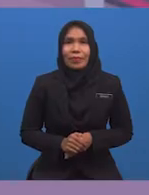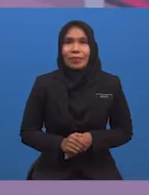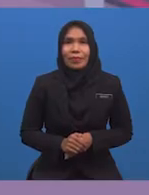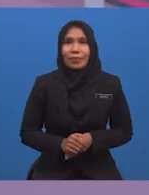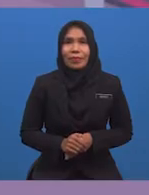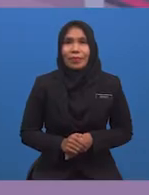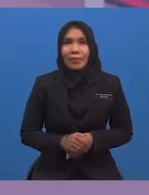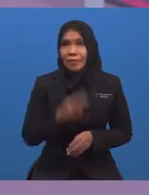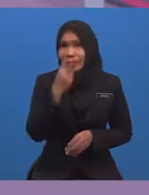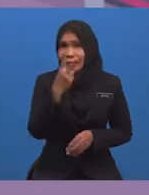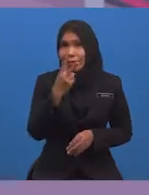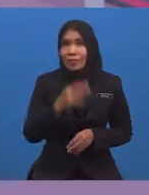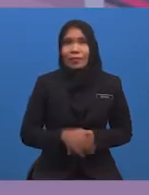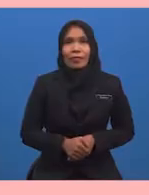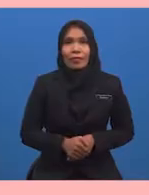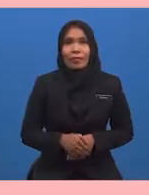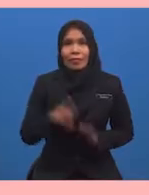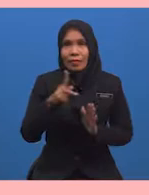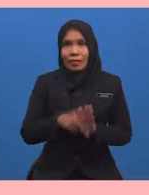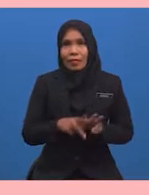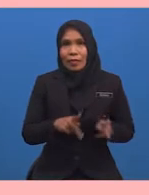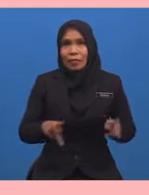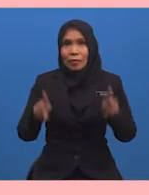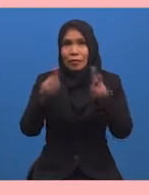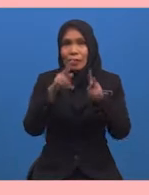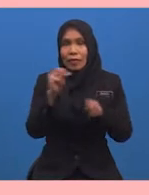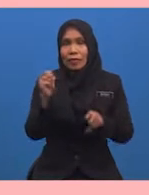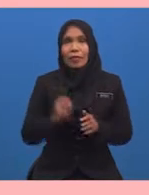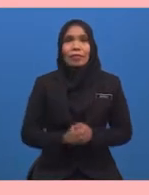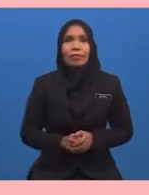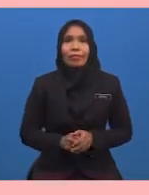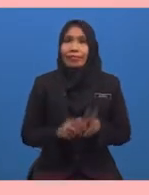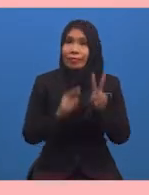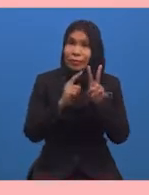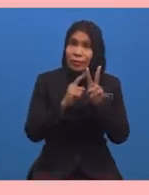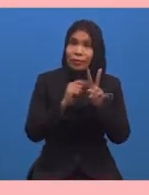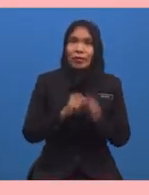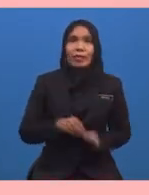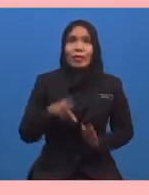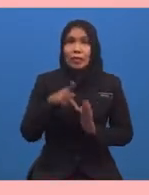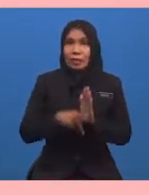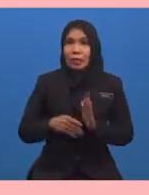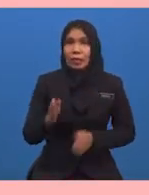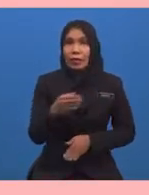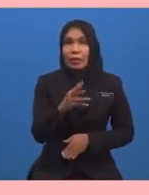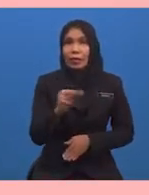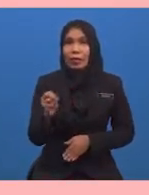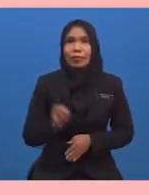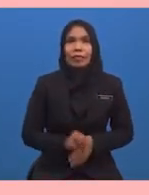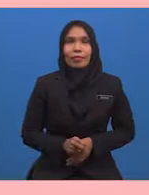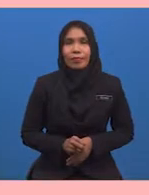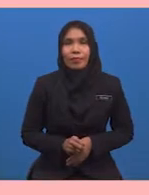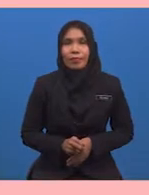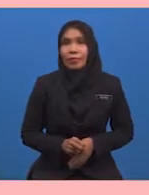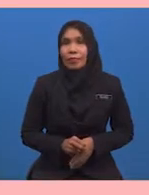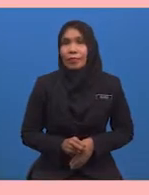Seterusnya, kita lihat pula kepentingan saliran yang kedua iaitu perikanan. Sungai dan